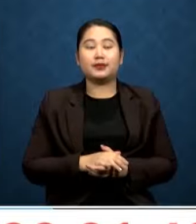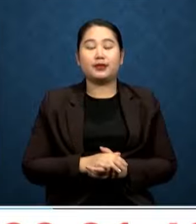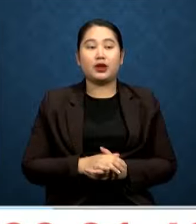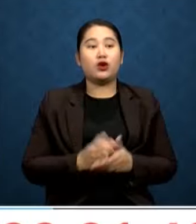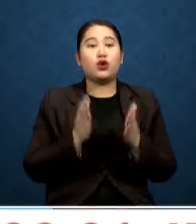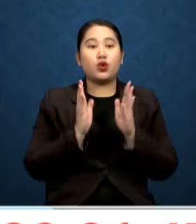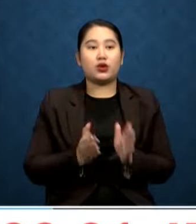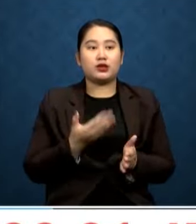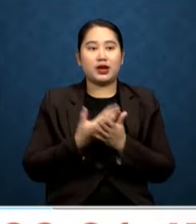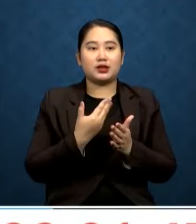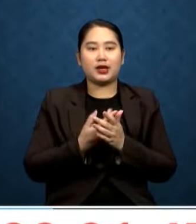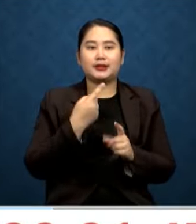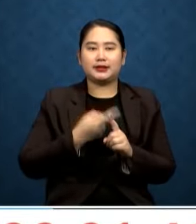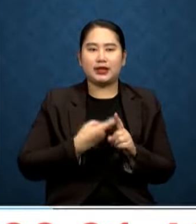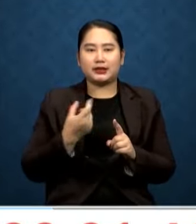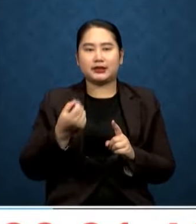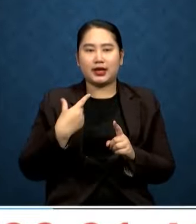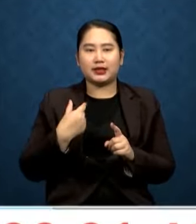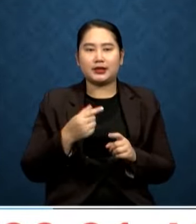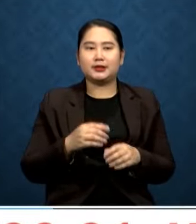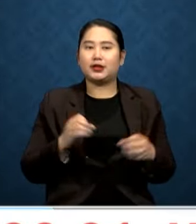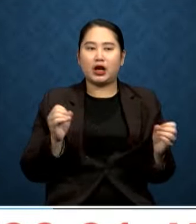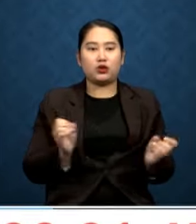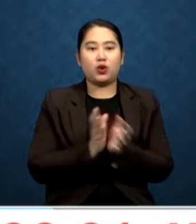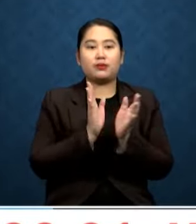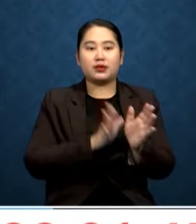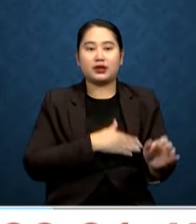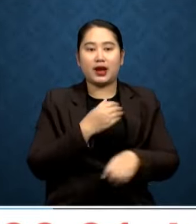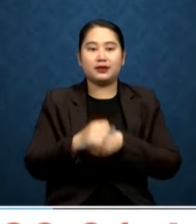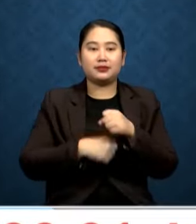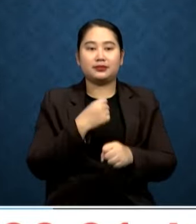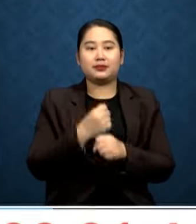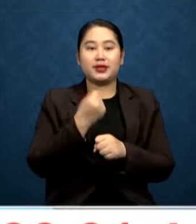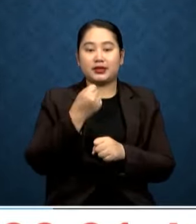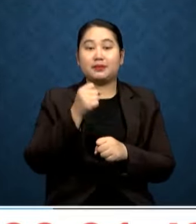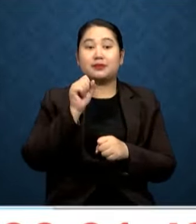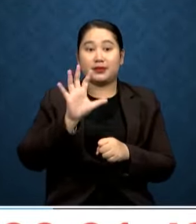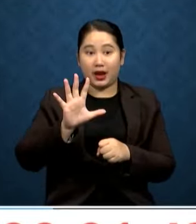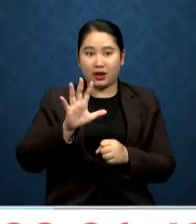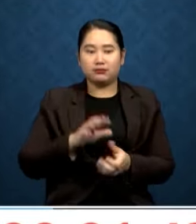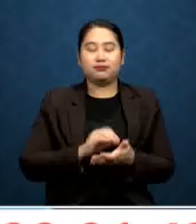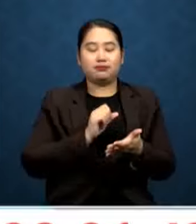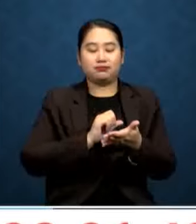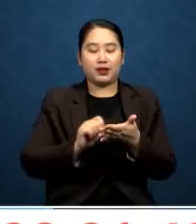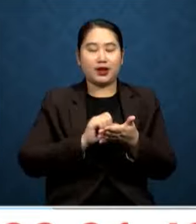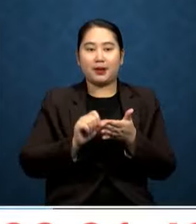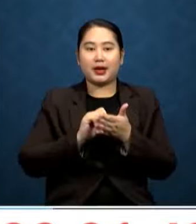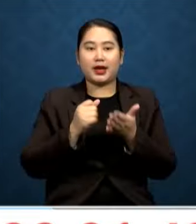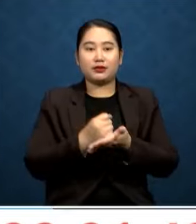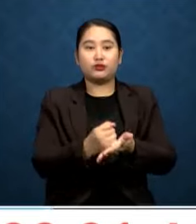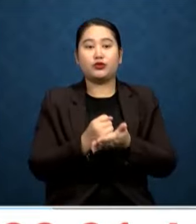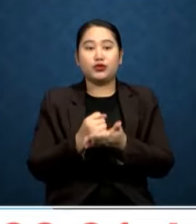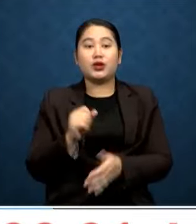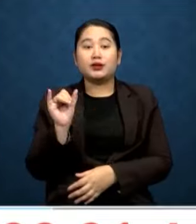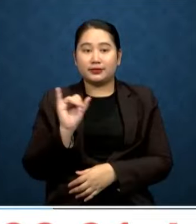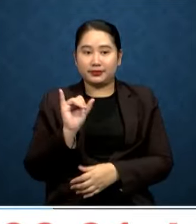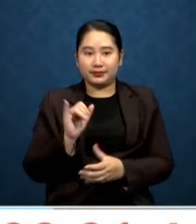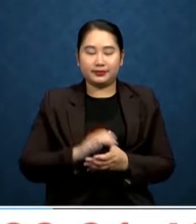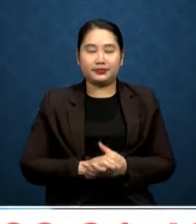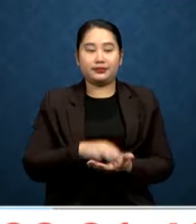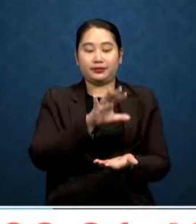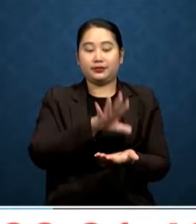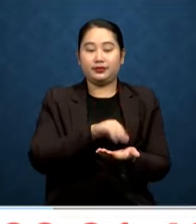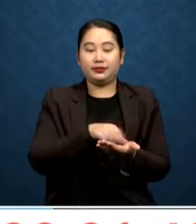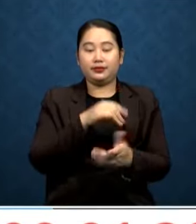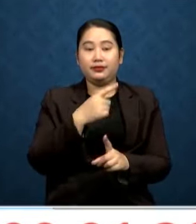รับผลกระทบอย่างยาวนานร่วม 15ปีและยังไม่ได้รับการแก้ไขจากรัฐบาลจากข้อมูล